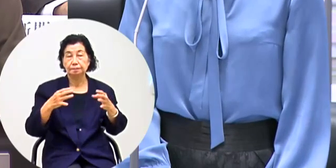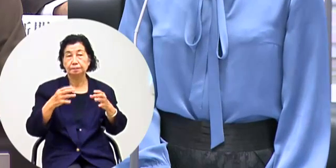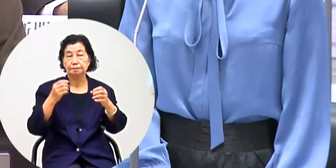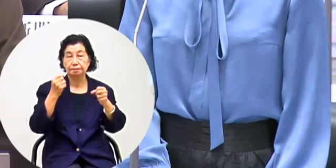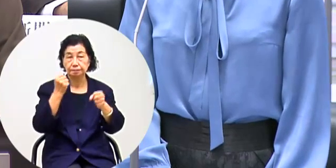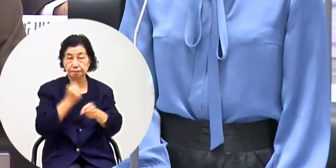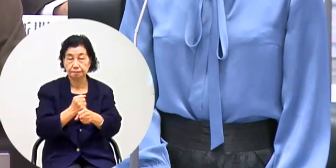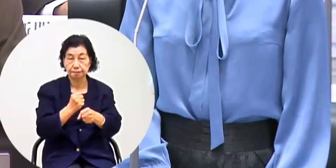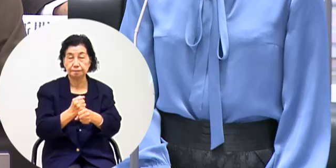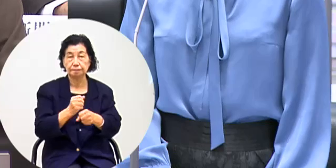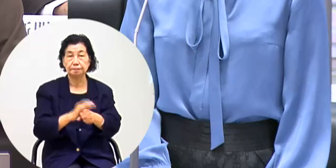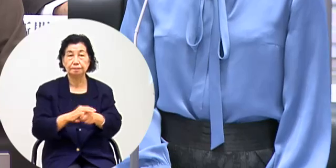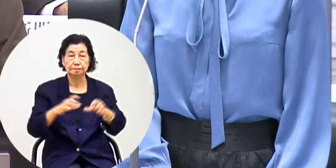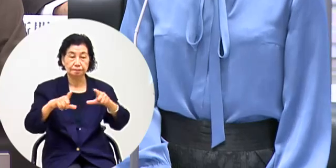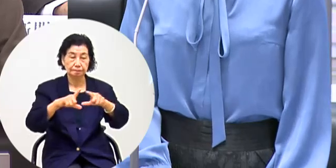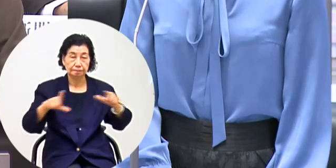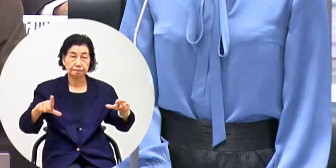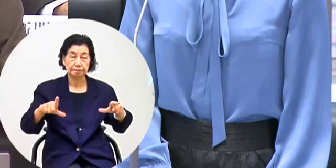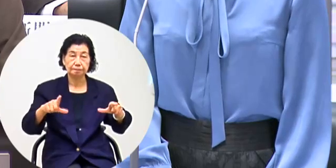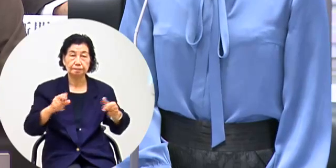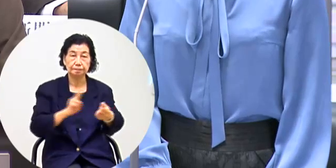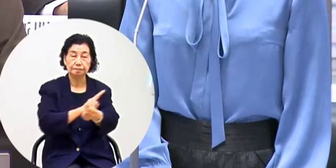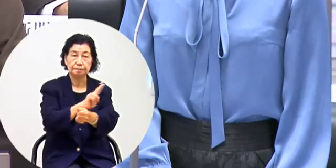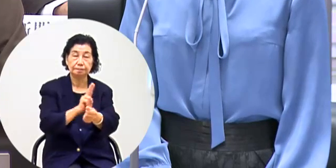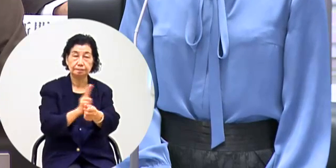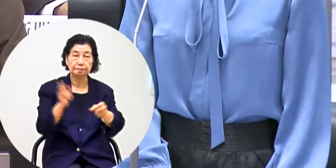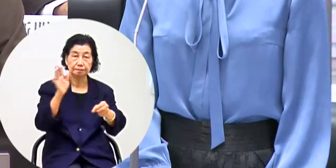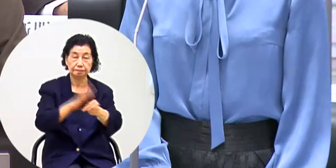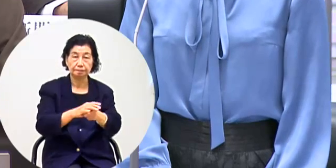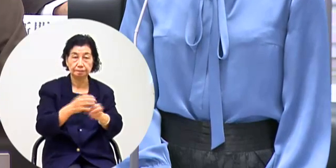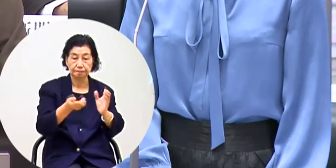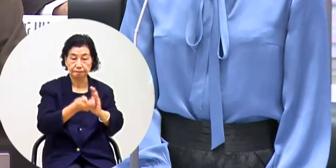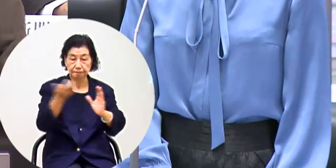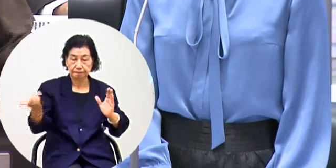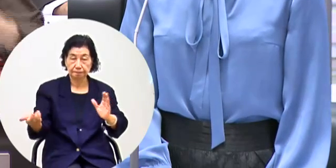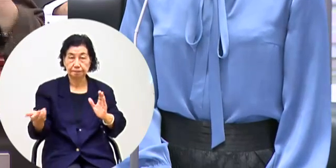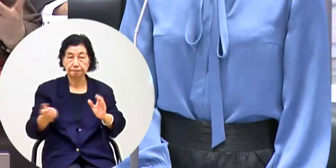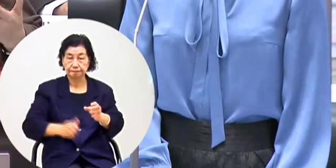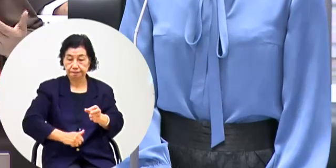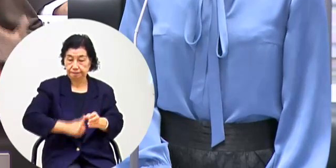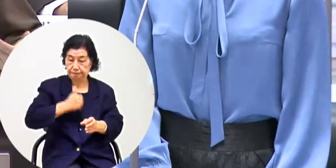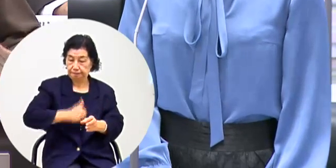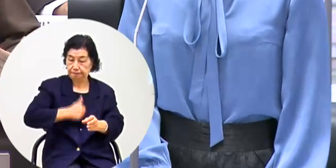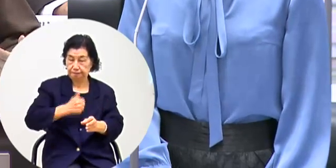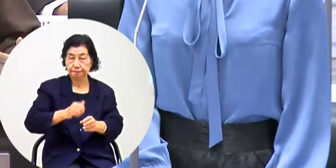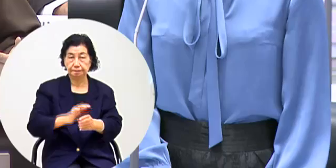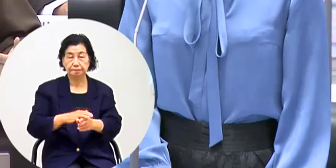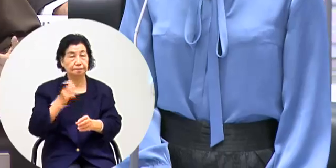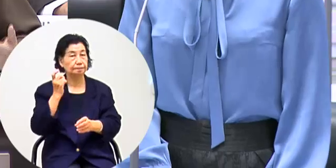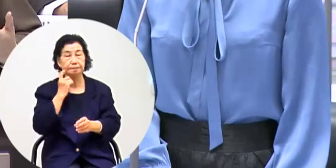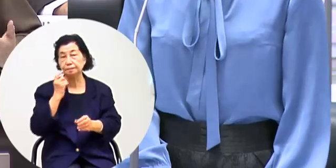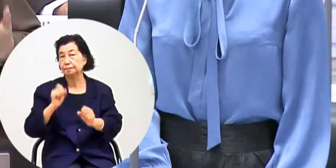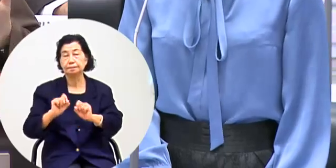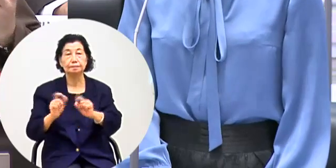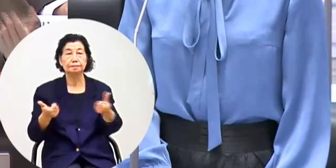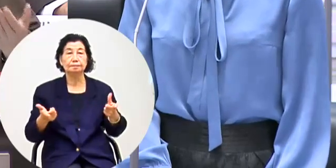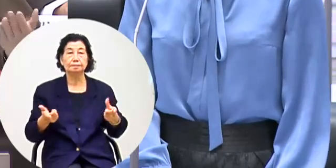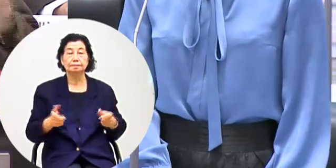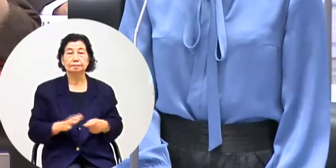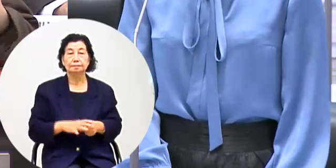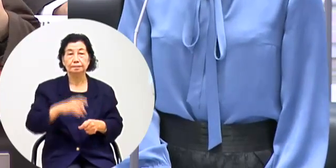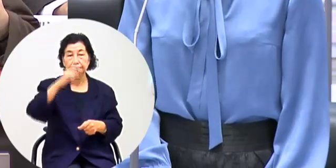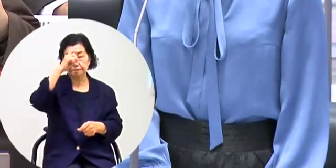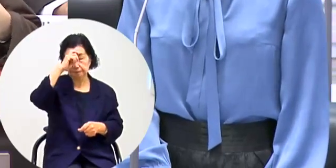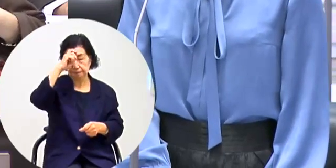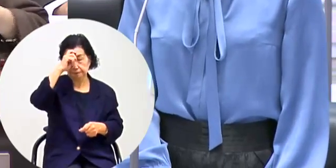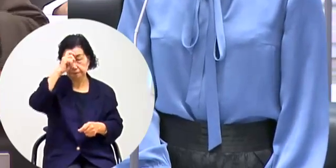天我在高雄12年，明年就是最后一年。那我希望我最后能够一当替大南